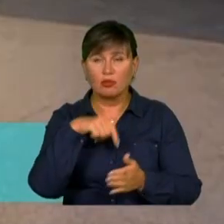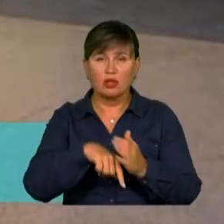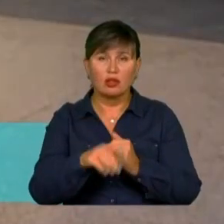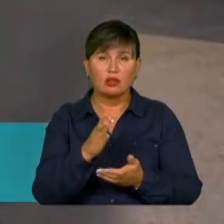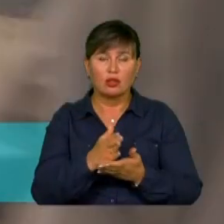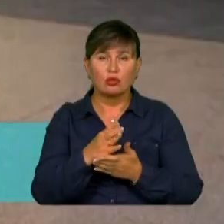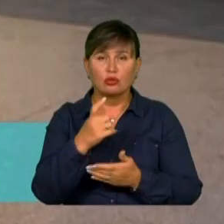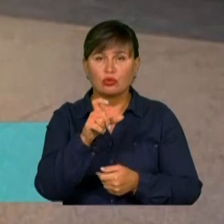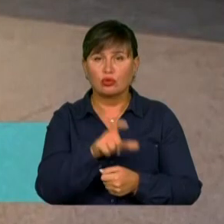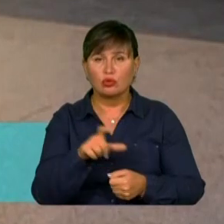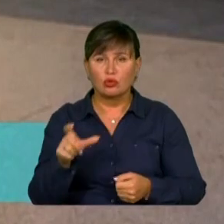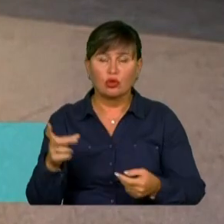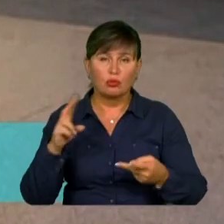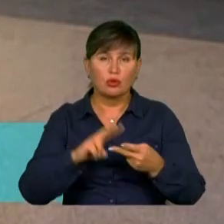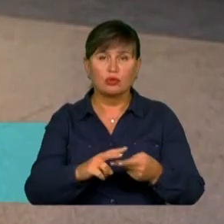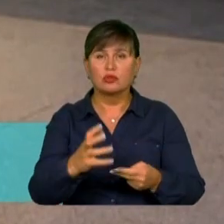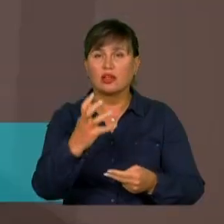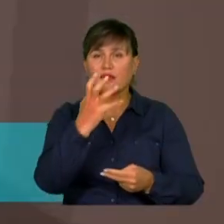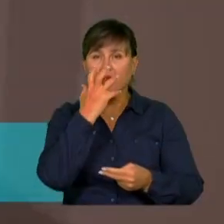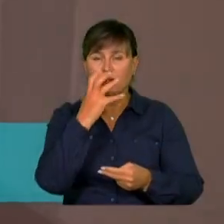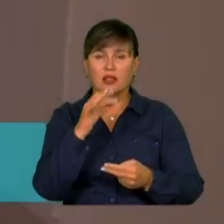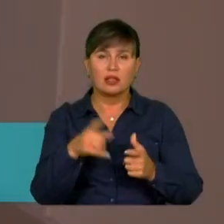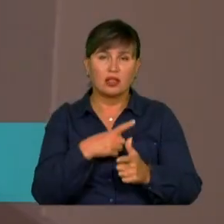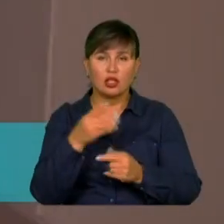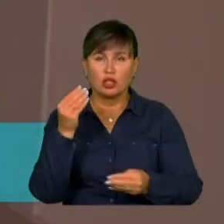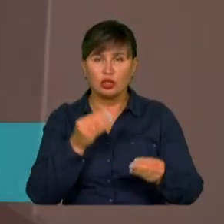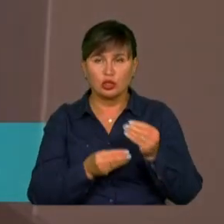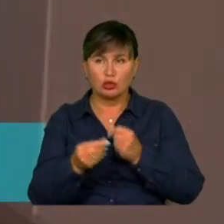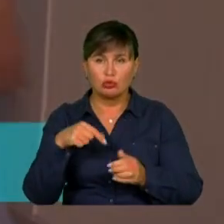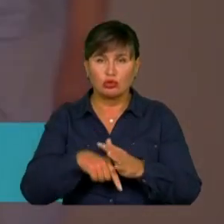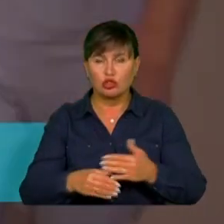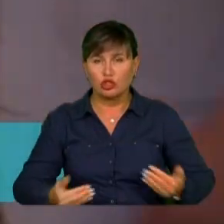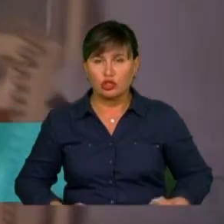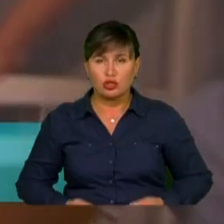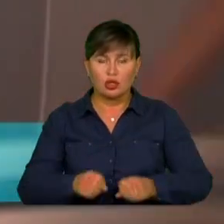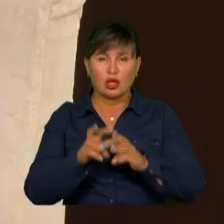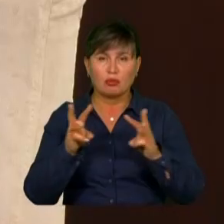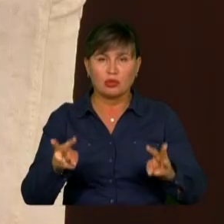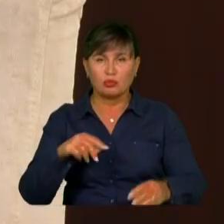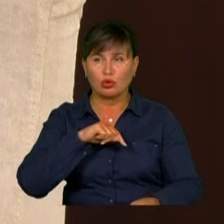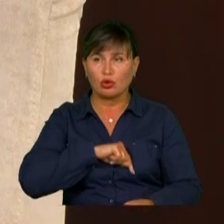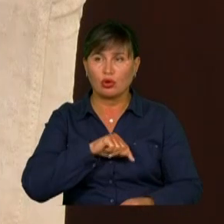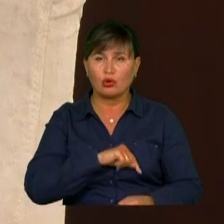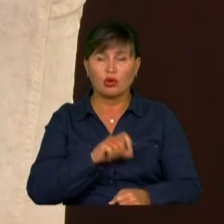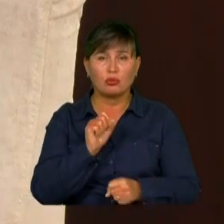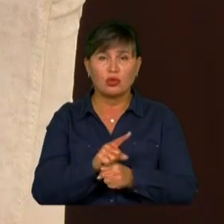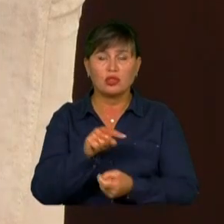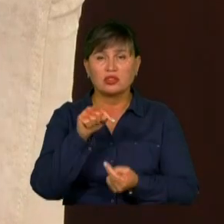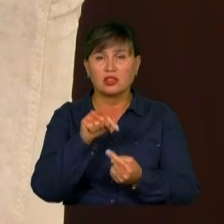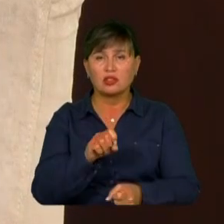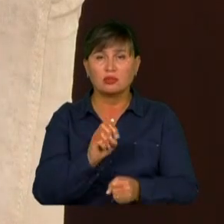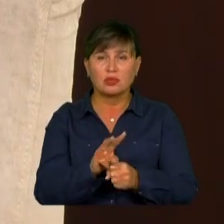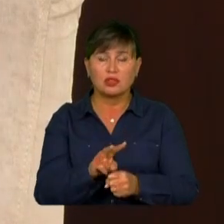сотни пациентов, подключенных к аппаратам ИВЛ или искусственного поддержания жизнеобеспечения органов. Поручить соответствующим